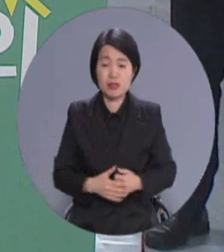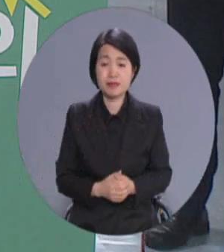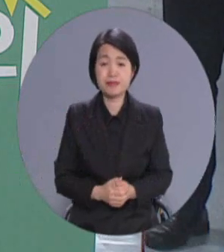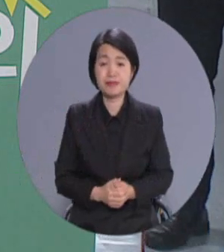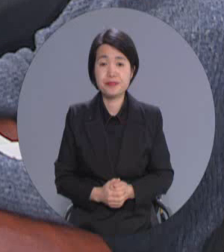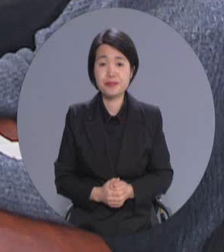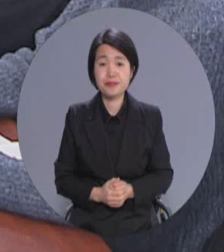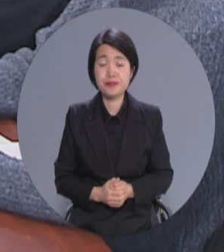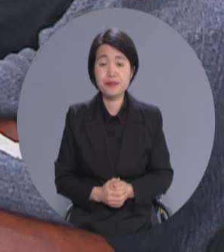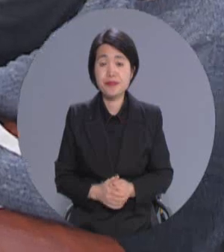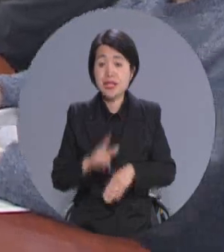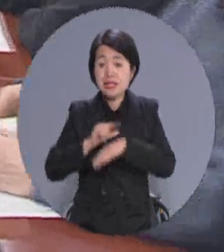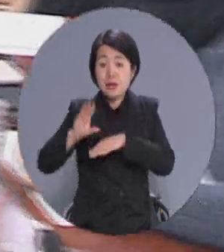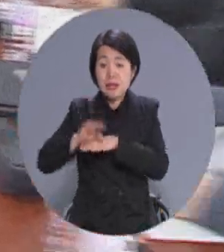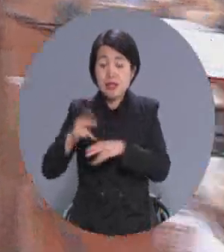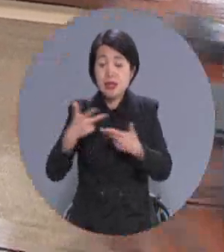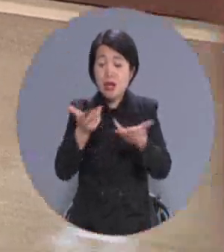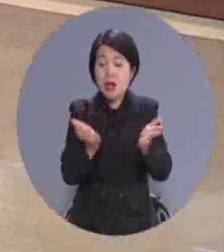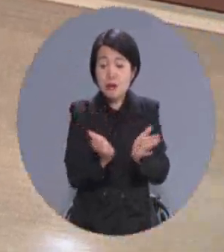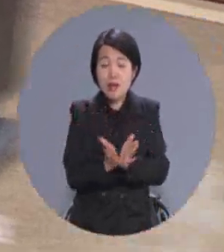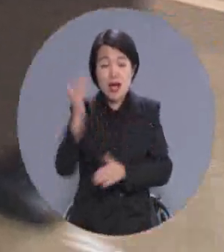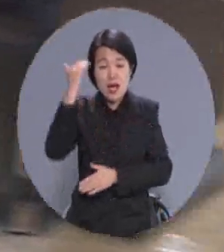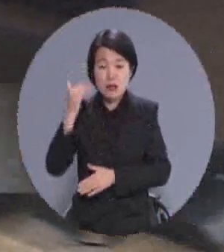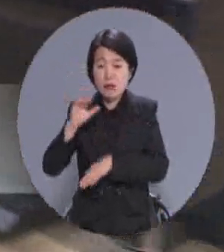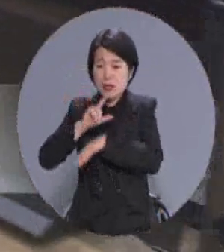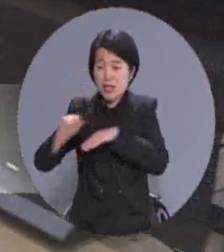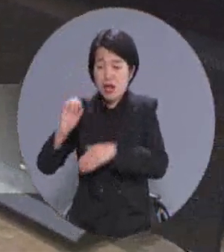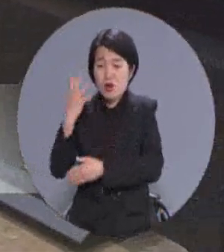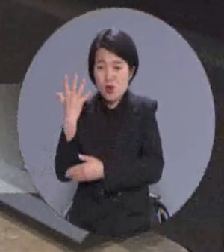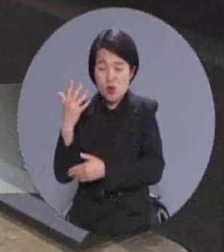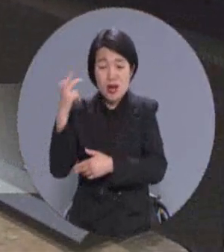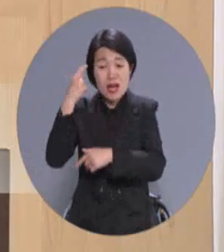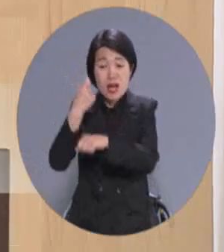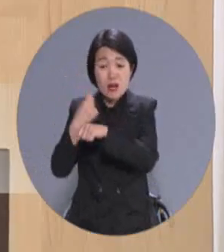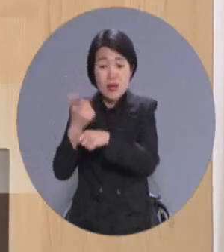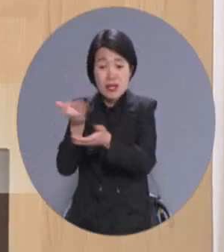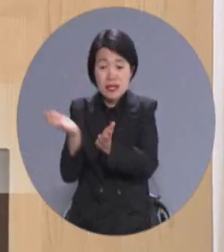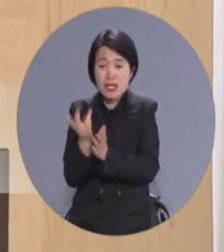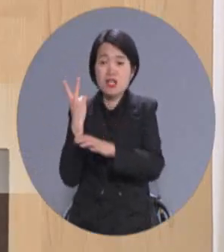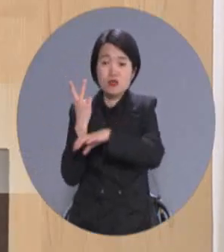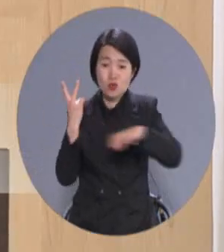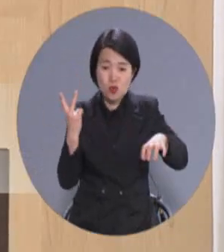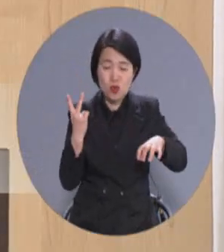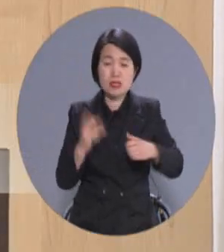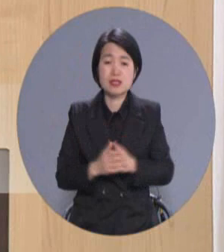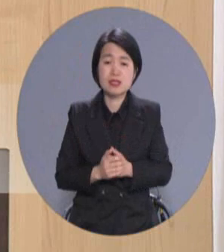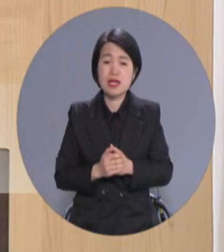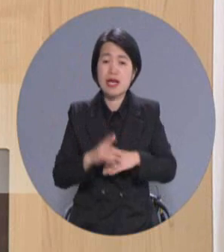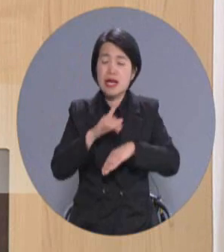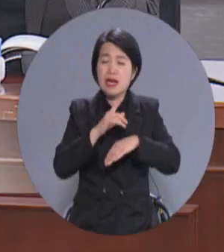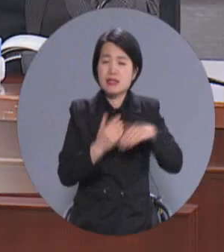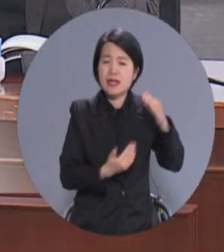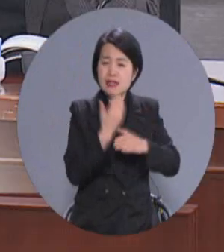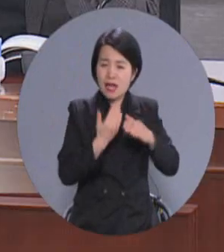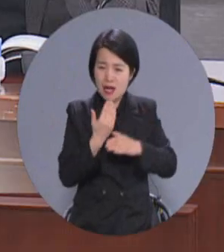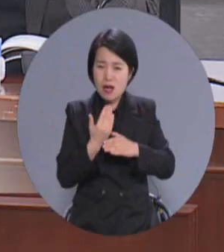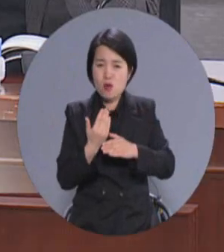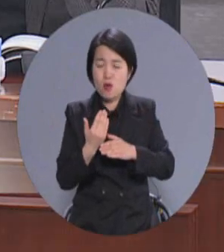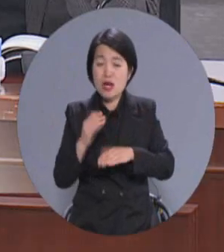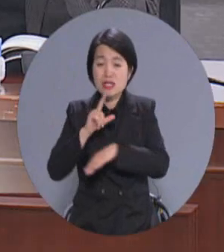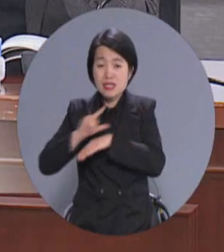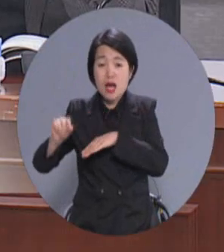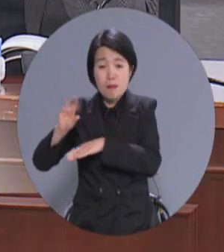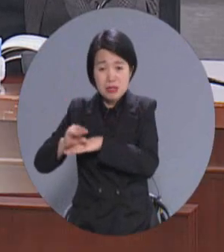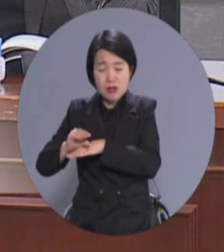겁니다. 지역방송협의회와 한국지역언론학회의 주관으로 자연재해와 지역방송의 역할을 모색하는